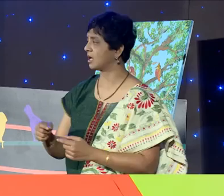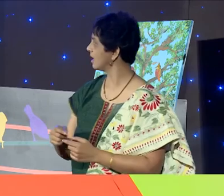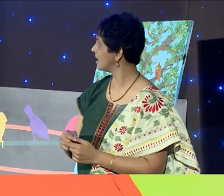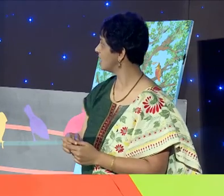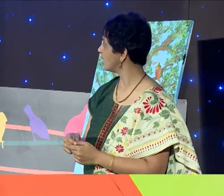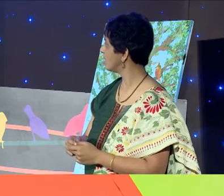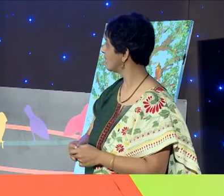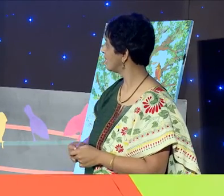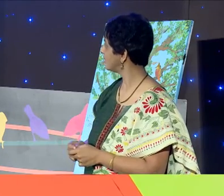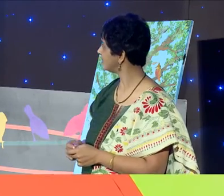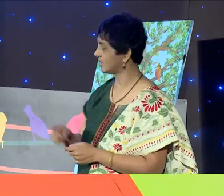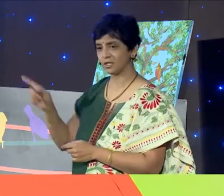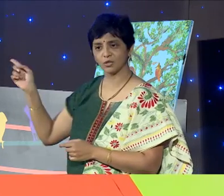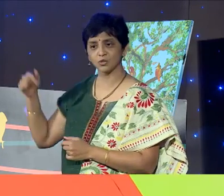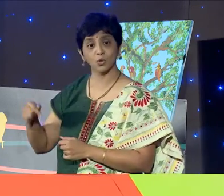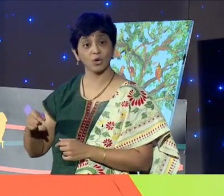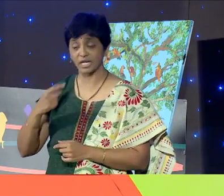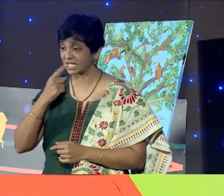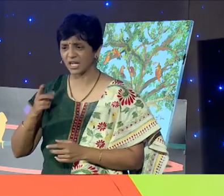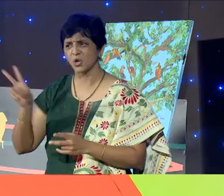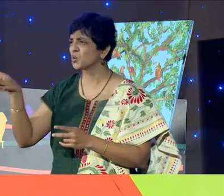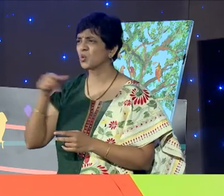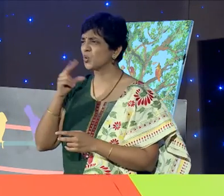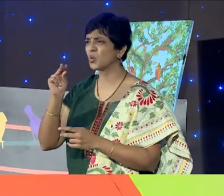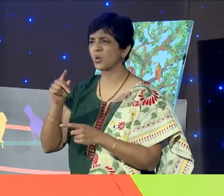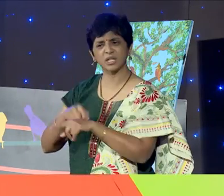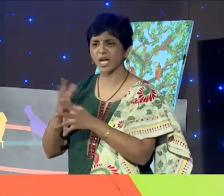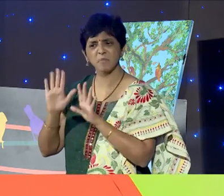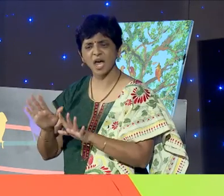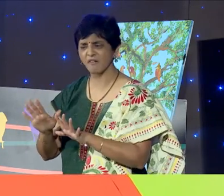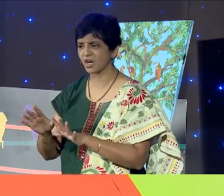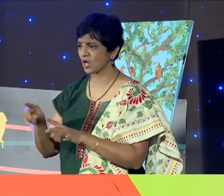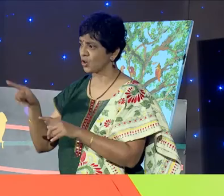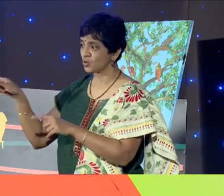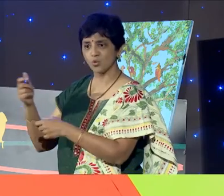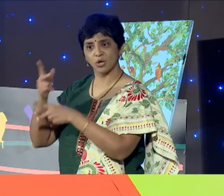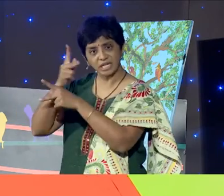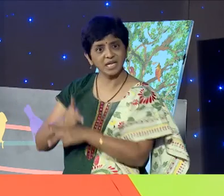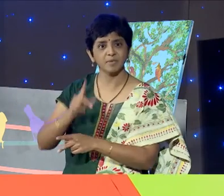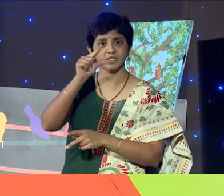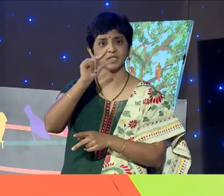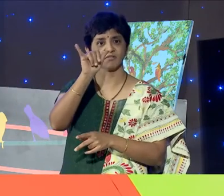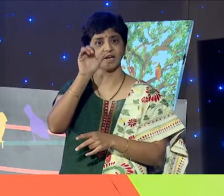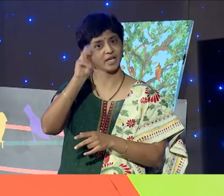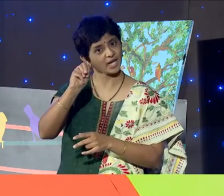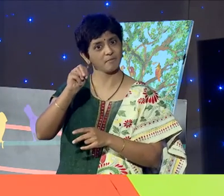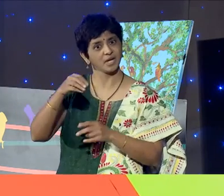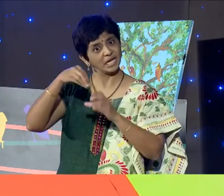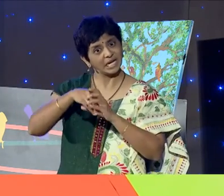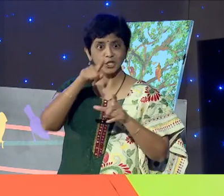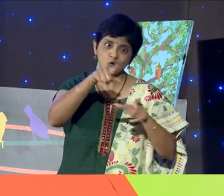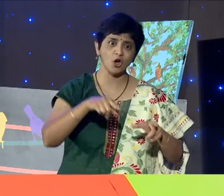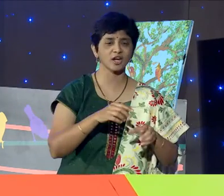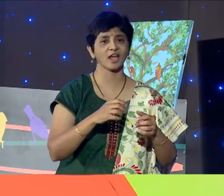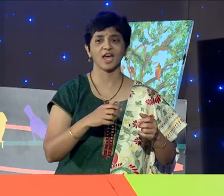है, उसने फैक्ट्री पे एक बड़ी जिम लगवा दी। अब 44 साल की उम्र में रोज सुबह 500 डिप्स न मालू, पुशअप्स न मालू, तब तक नाश्ता भी नहीं